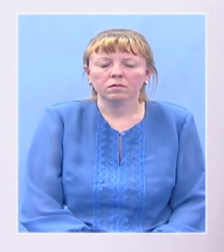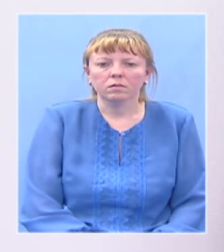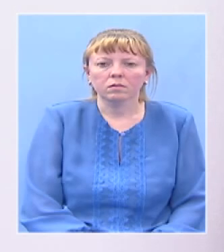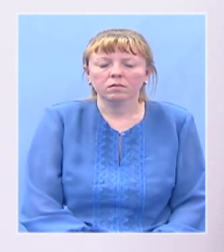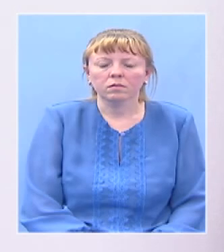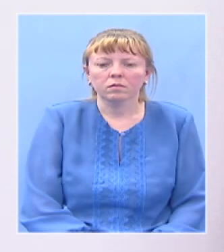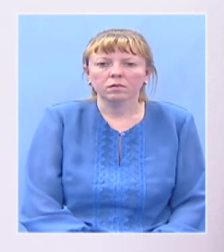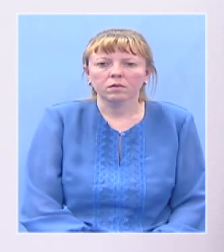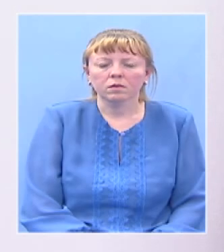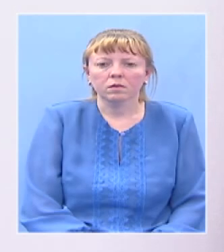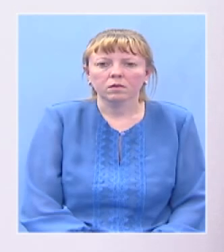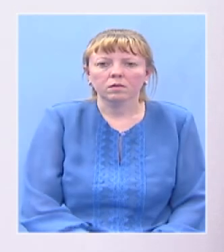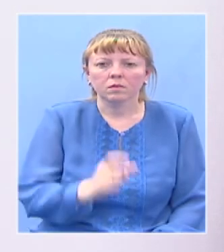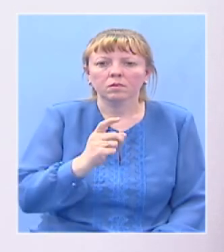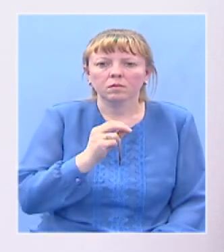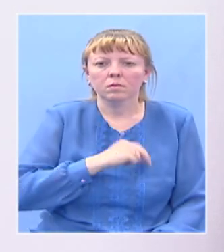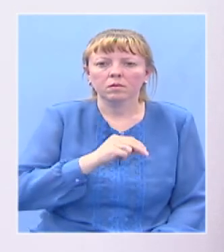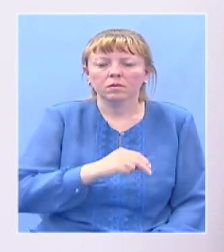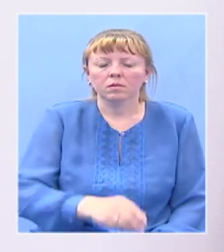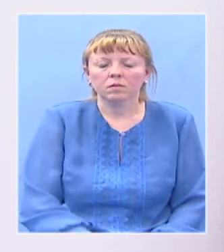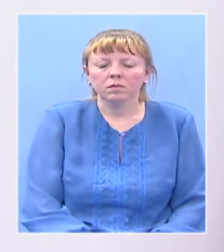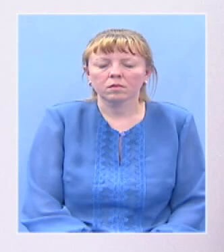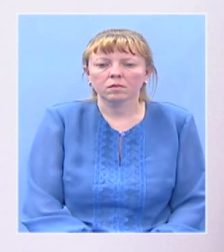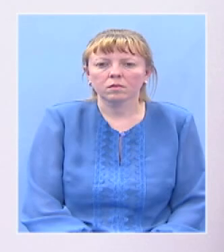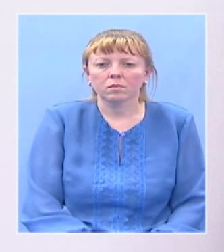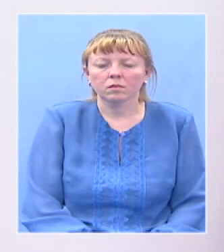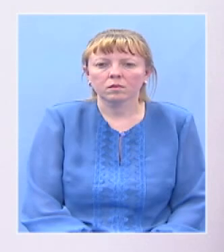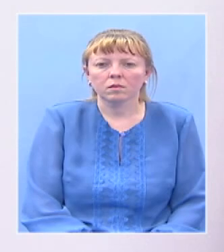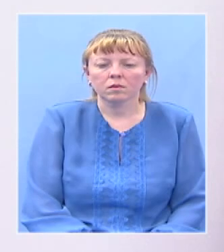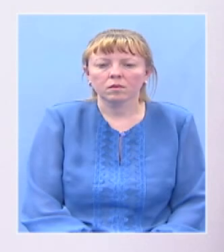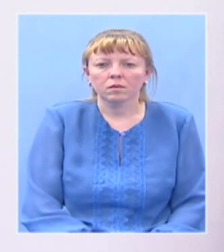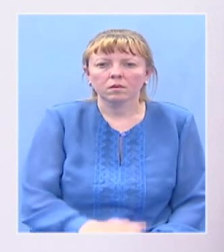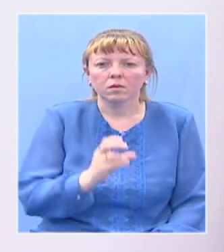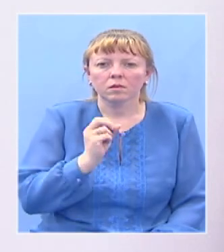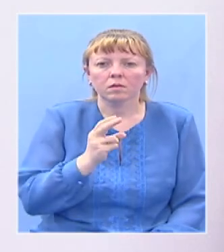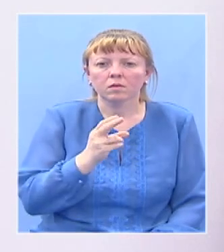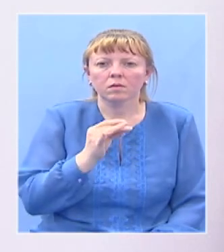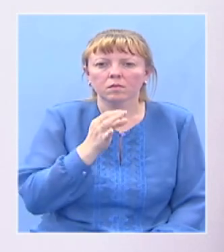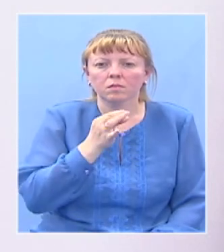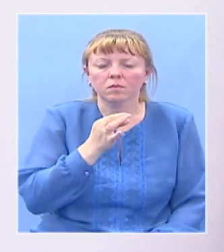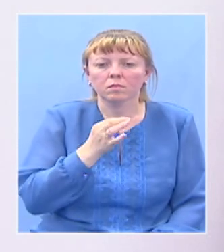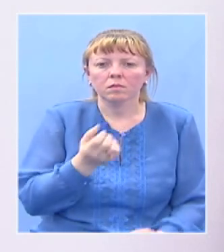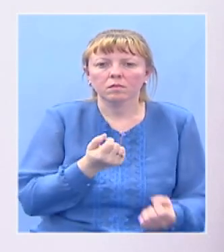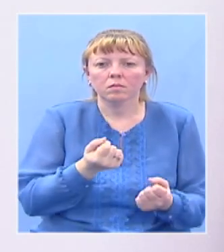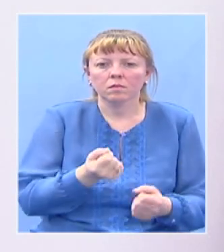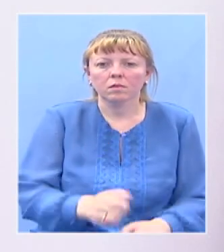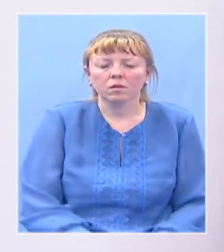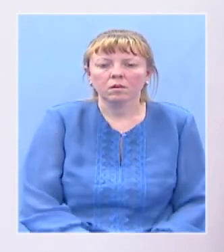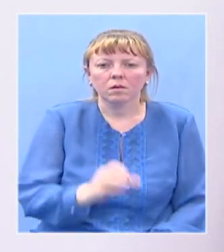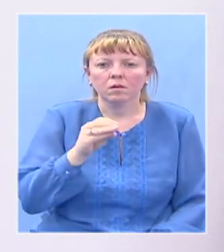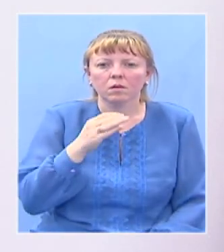скажем профилактическая работа полностью ведётся как и руководством инспекции транспортного контроля так и